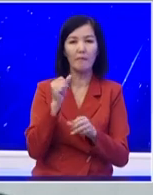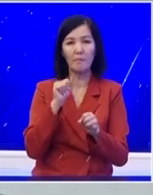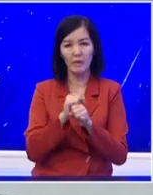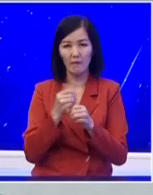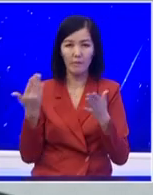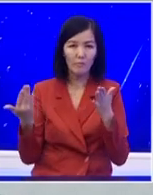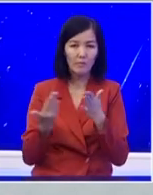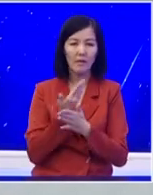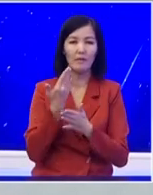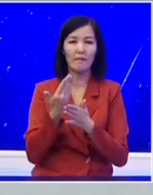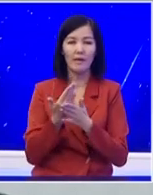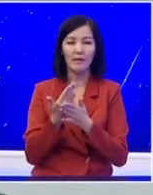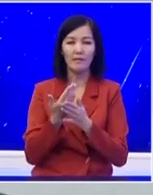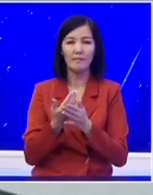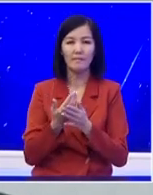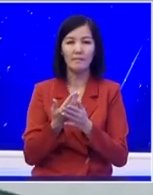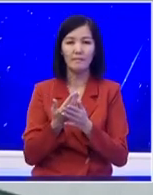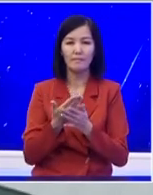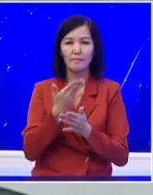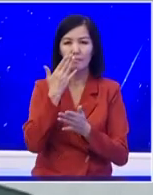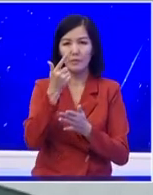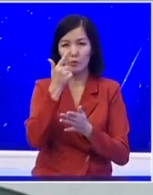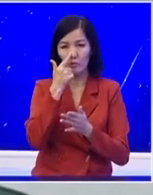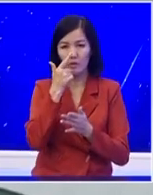носом, выдох ртом.